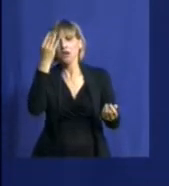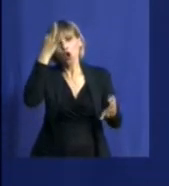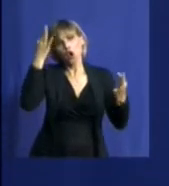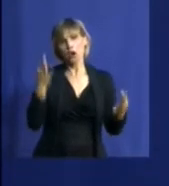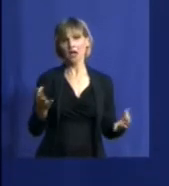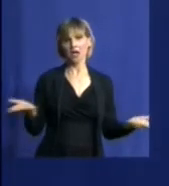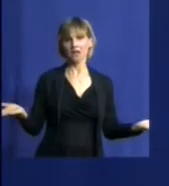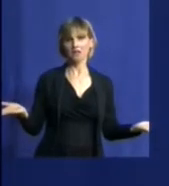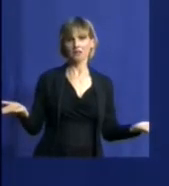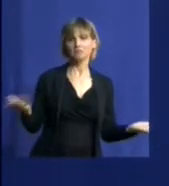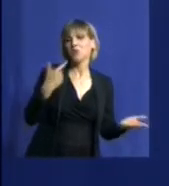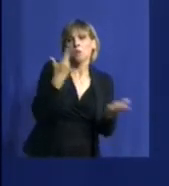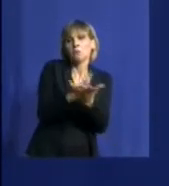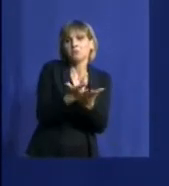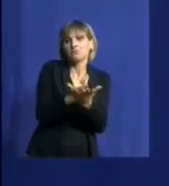ma perché